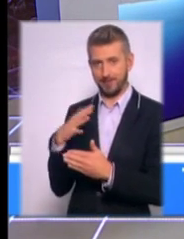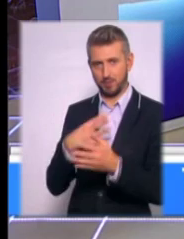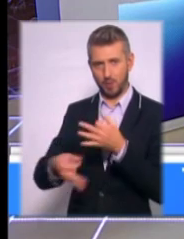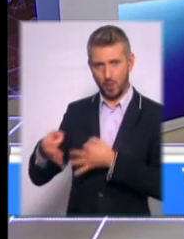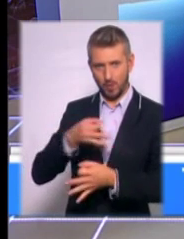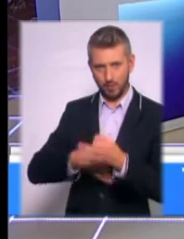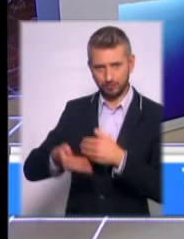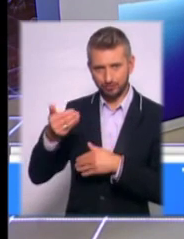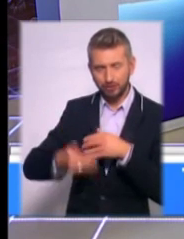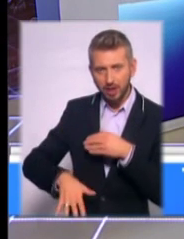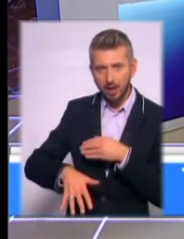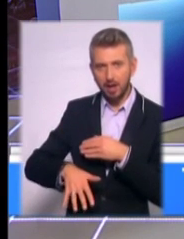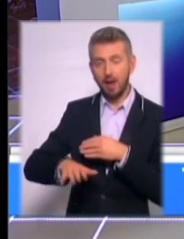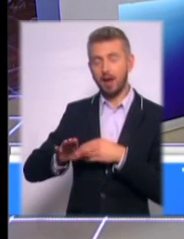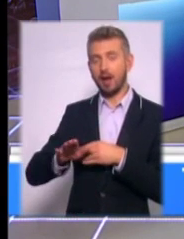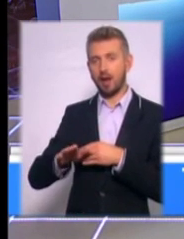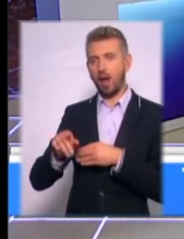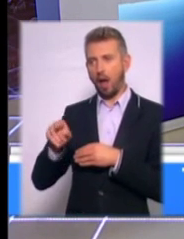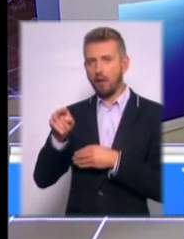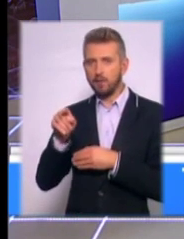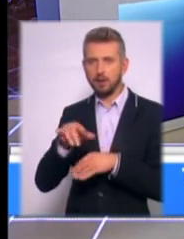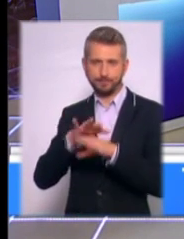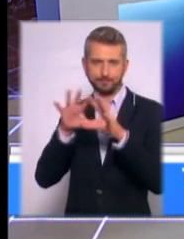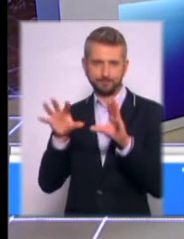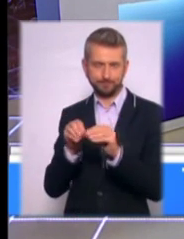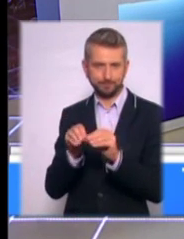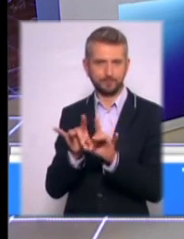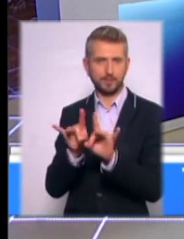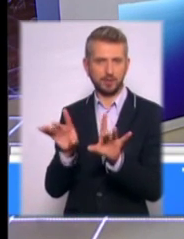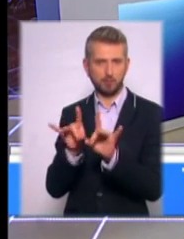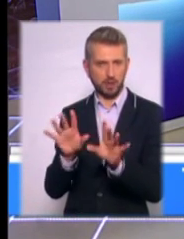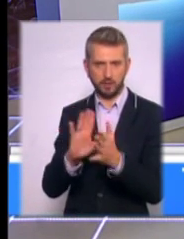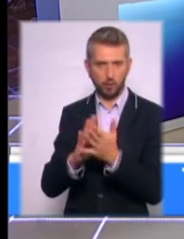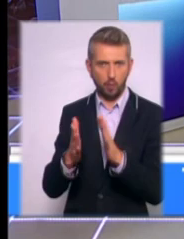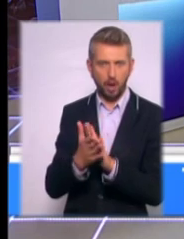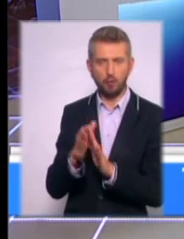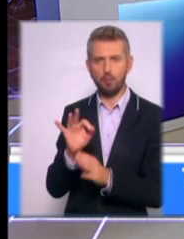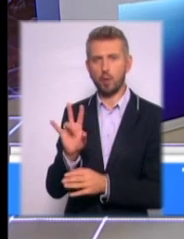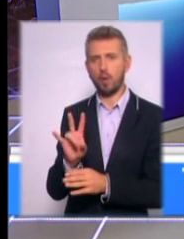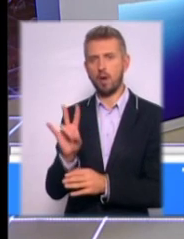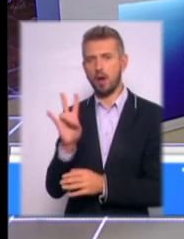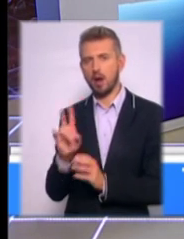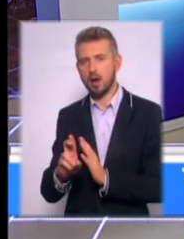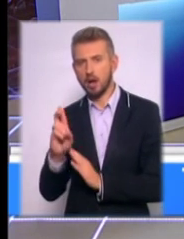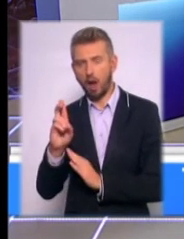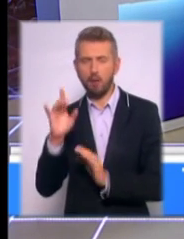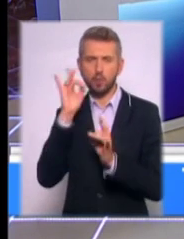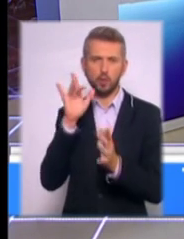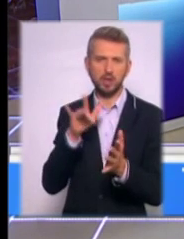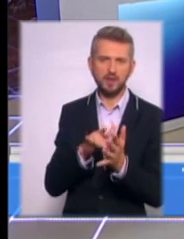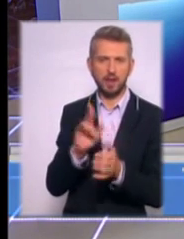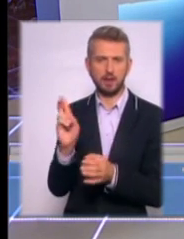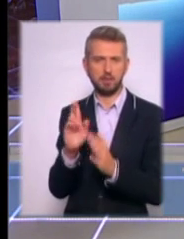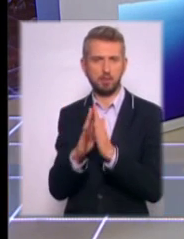які ми говорили, а ви в комплексі дійсно змалювали доволі таки глибоку картину і про храм, і про культурний центр, і про